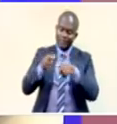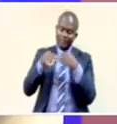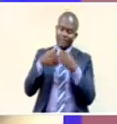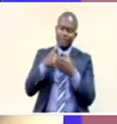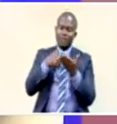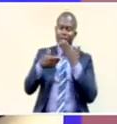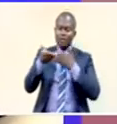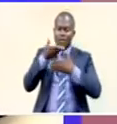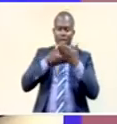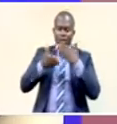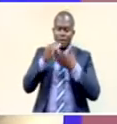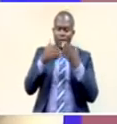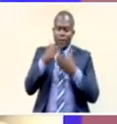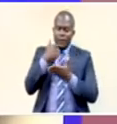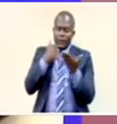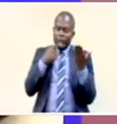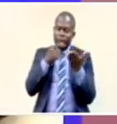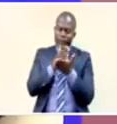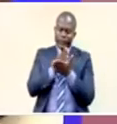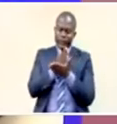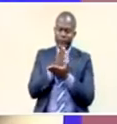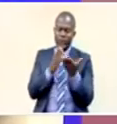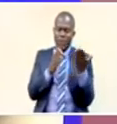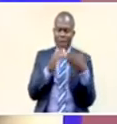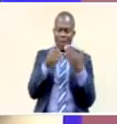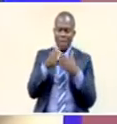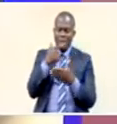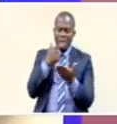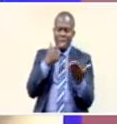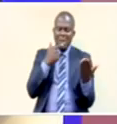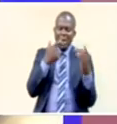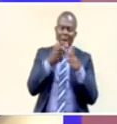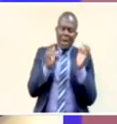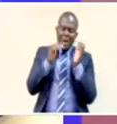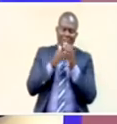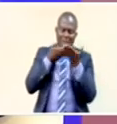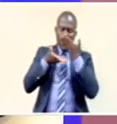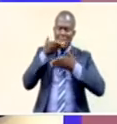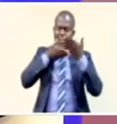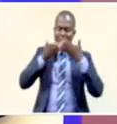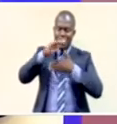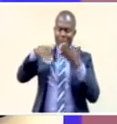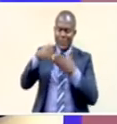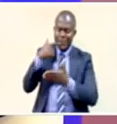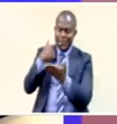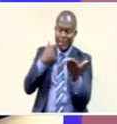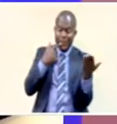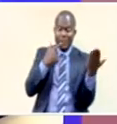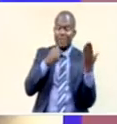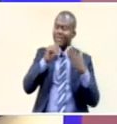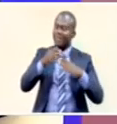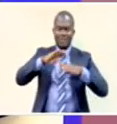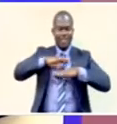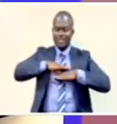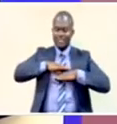twagize ikiganiro kigwizanye ukuri ariko ikiganiro ubwacyo ntabwo